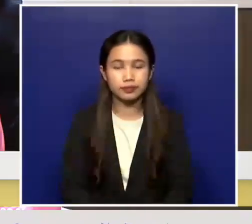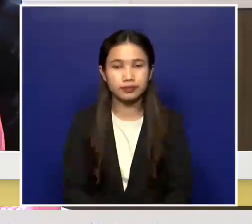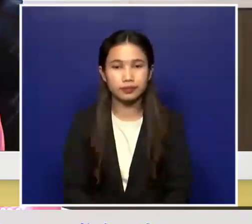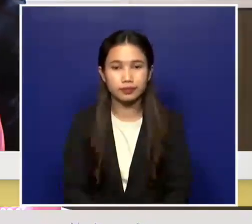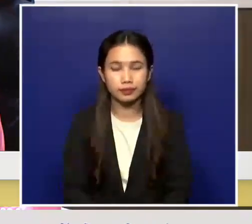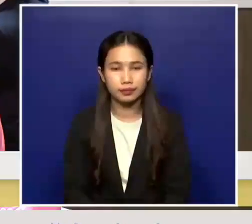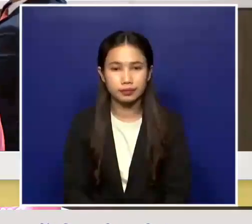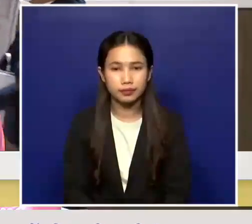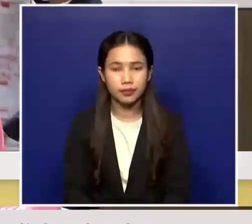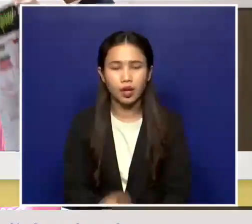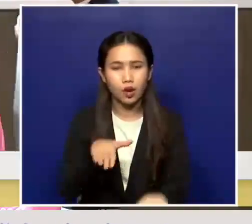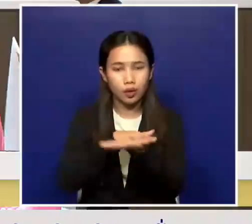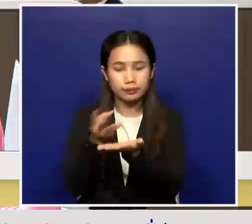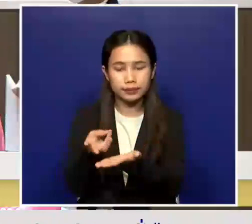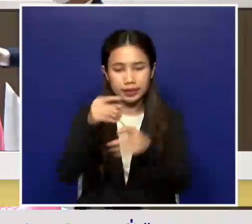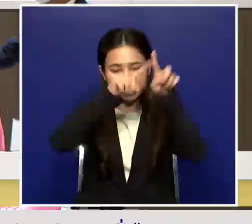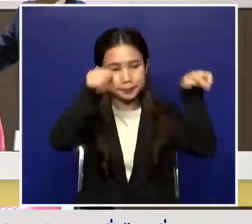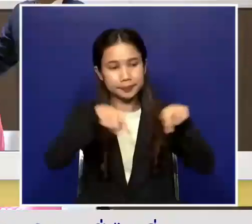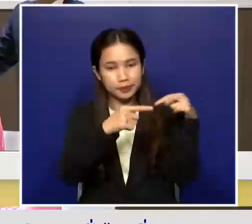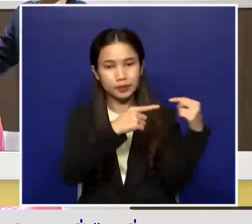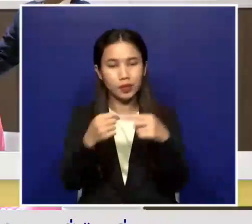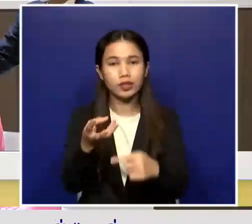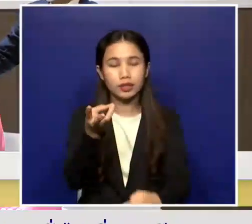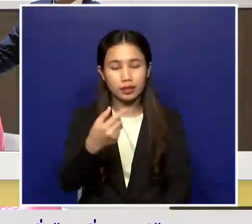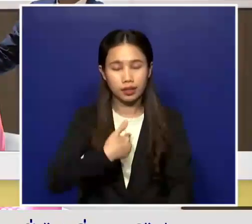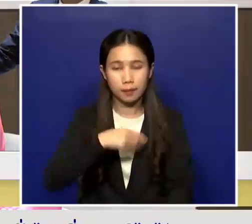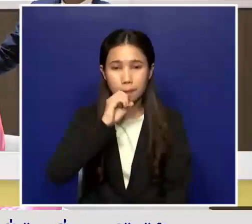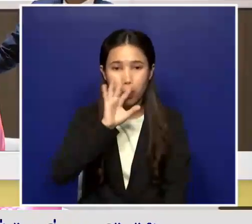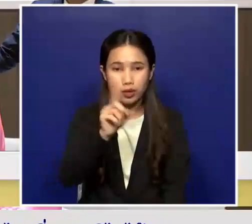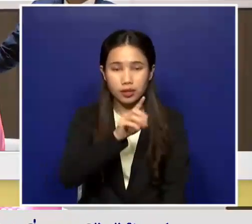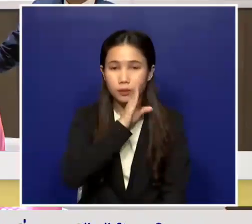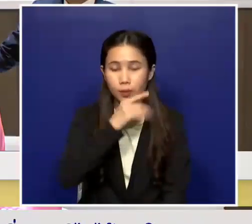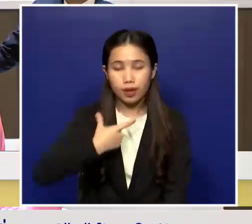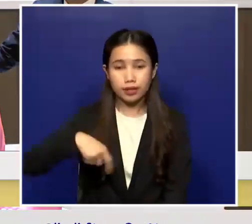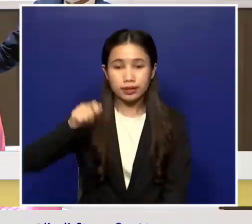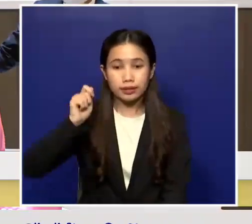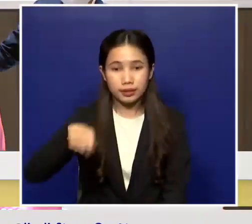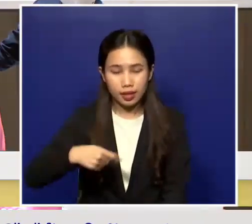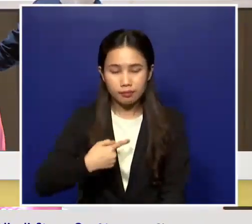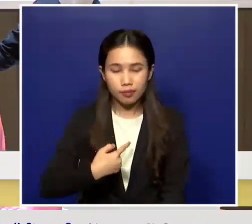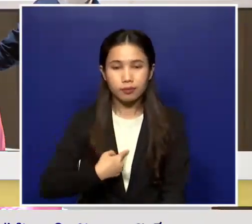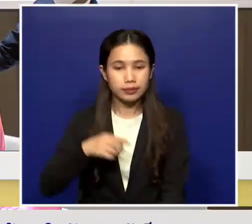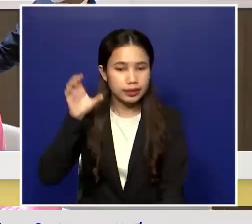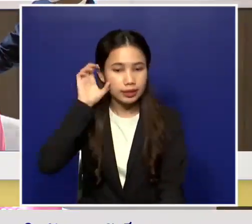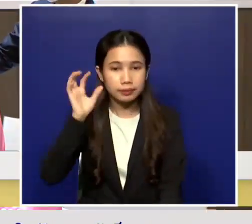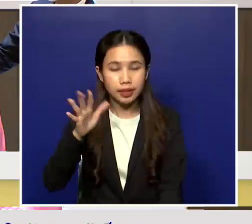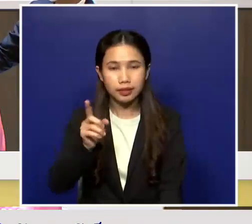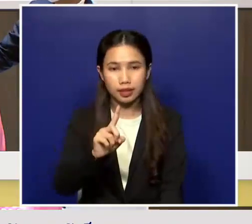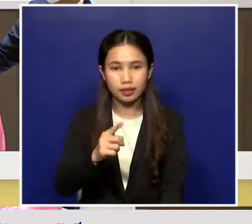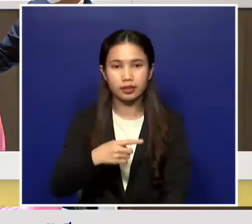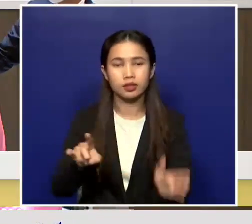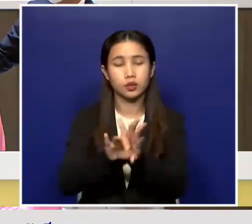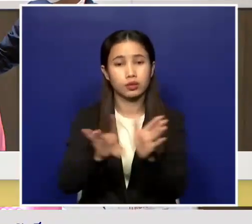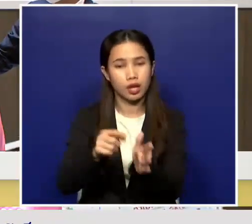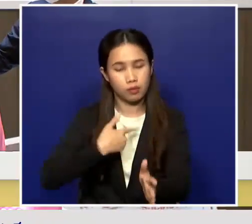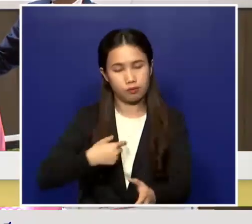เดี๋ยวแป๊บนี้นิดเดียวผมบอกเลยครับถ้าศาลเป็นที่พึ่งผมไม่ได้นะสุดท้ายผมต้องพึ่งม็อบนะ